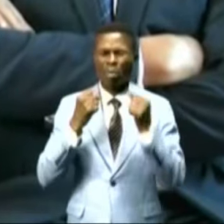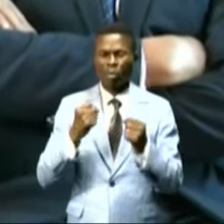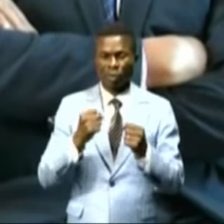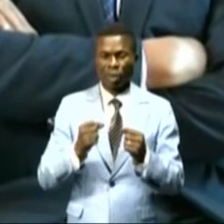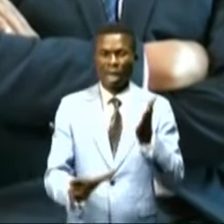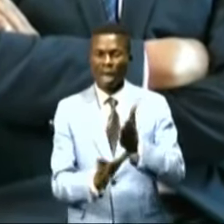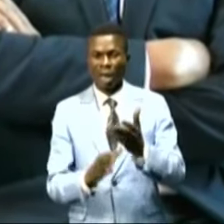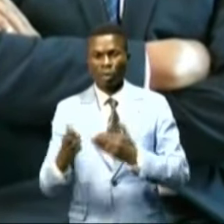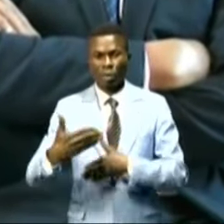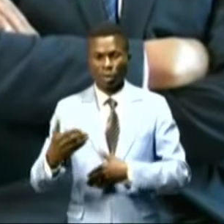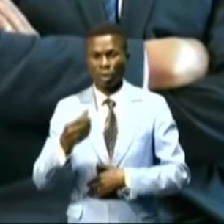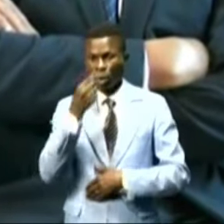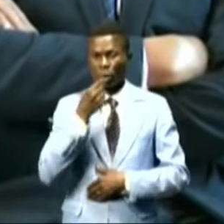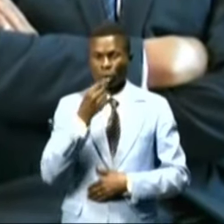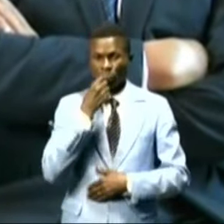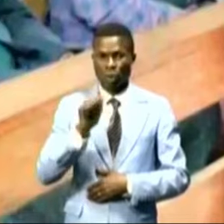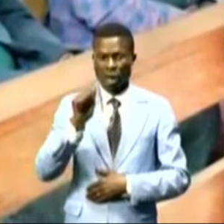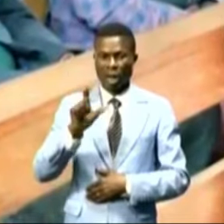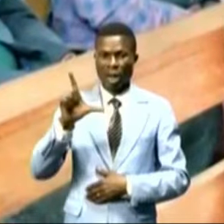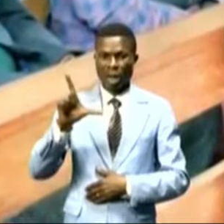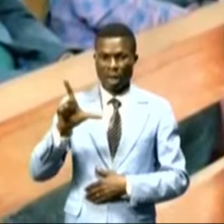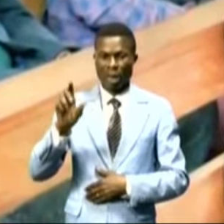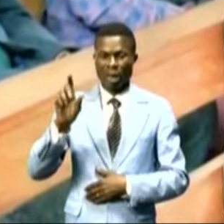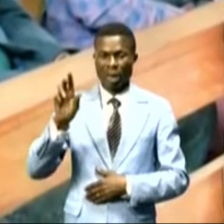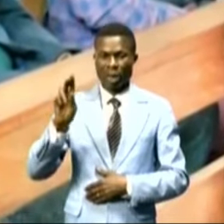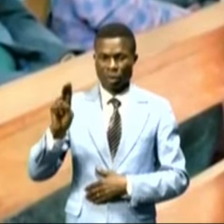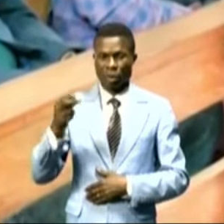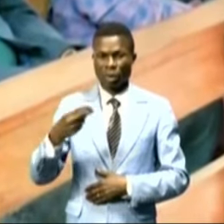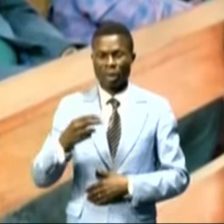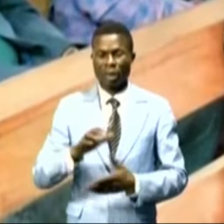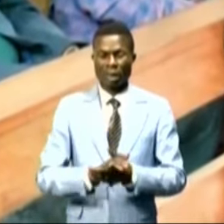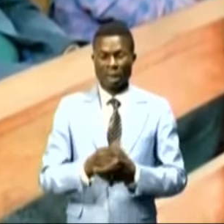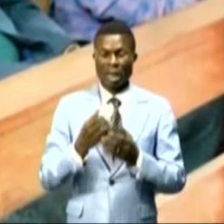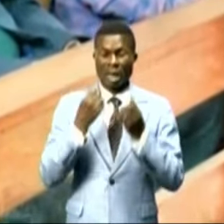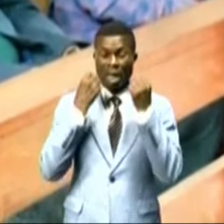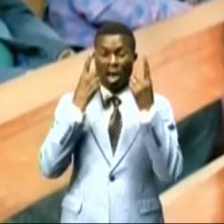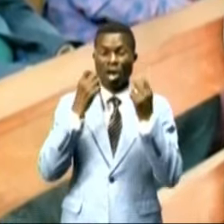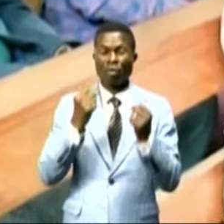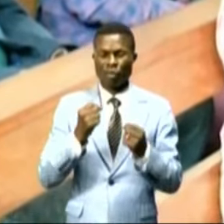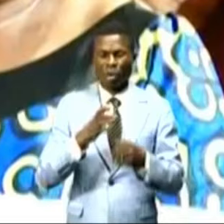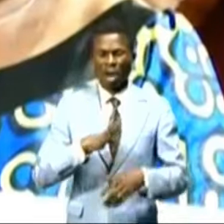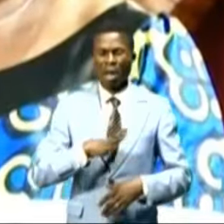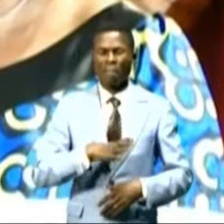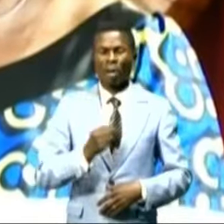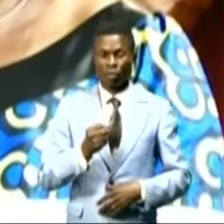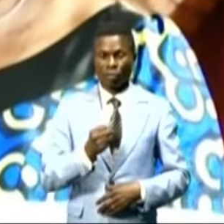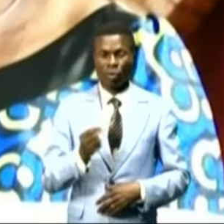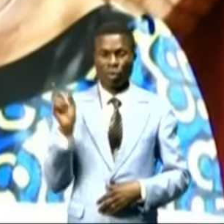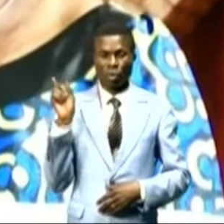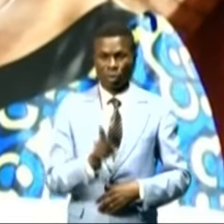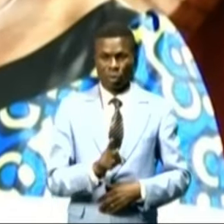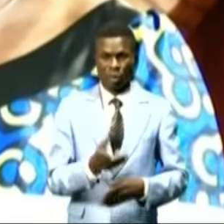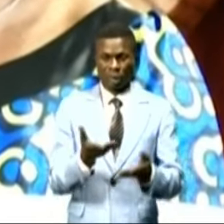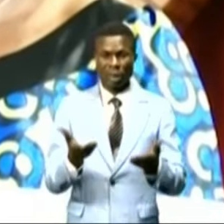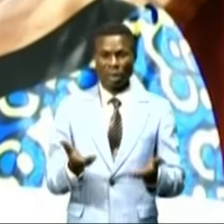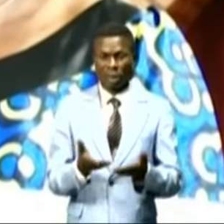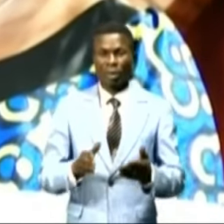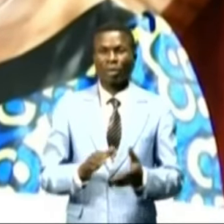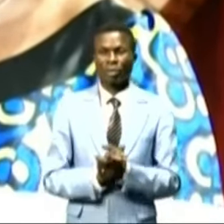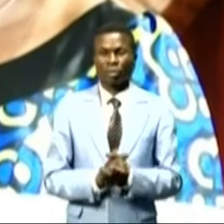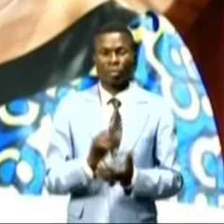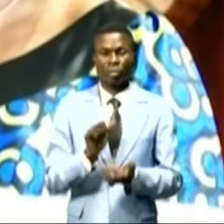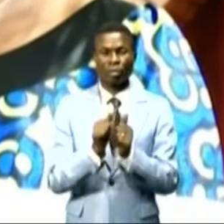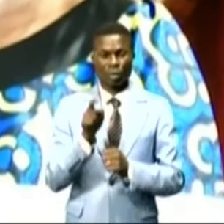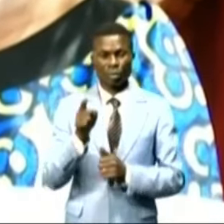adjoint Joseph Adolphe Voto. C'est avec une grande émotion que je prends la parole en ce moment si pénible pour rendre